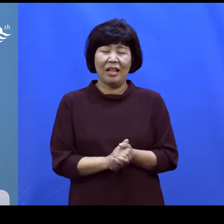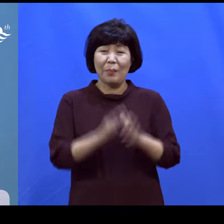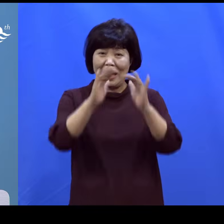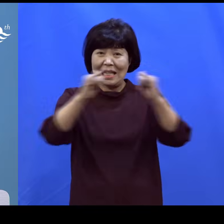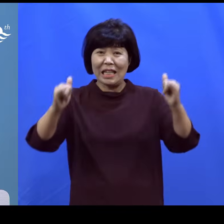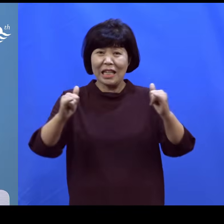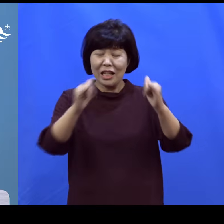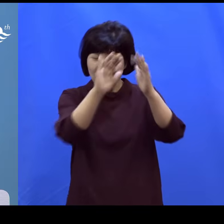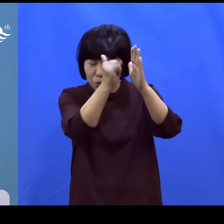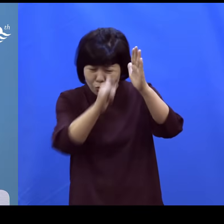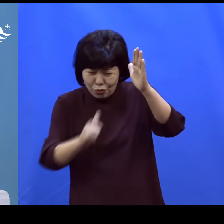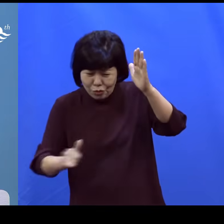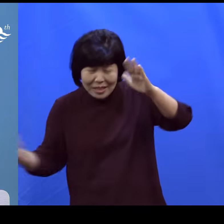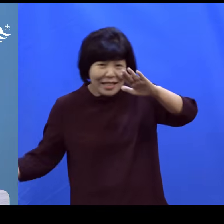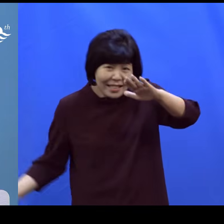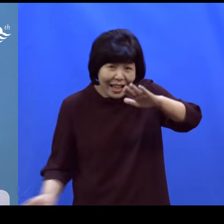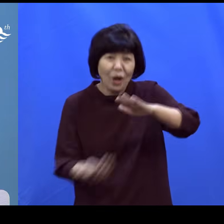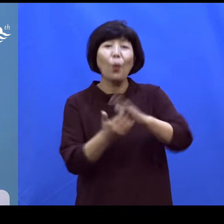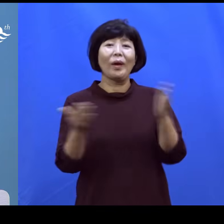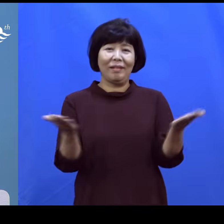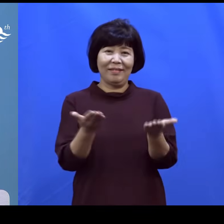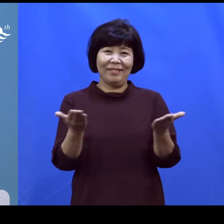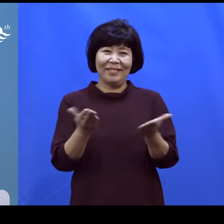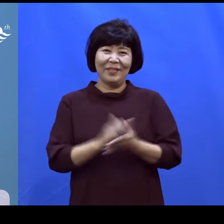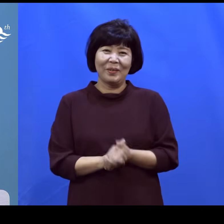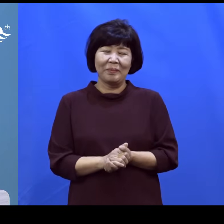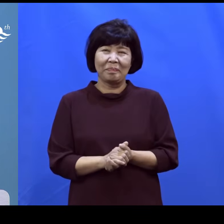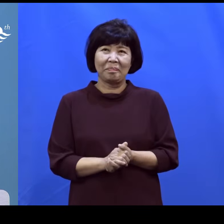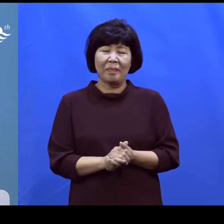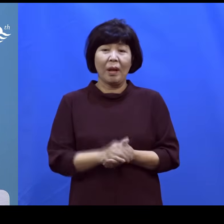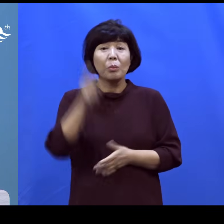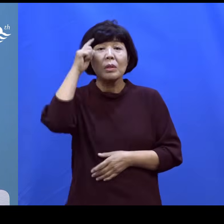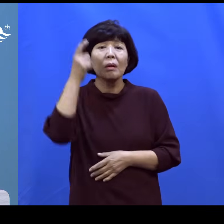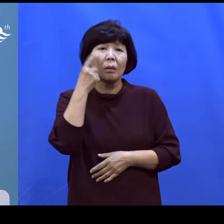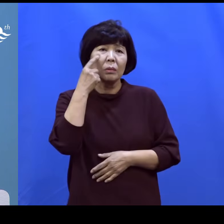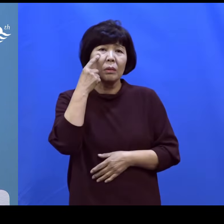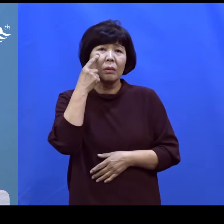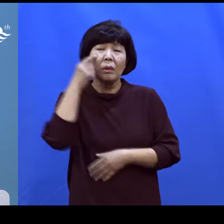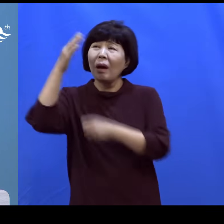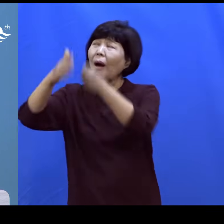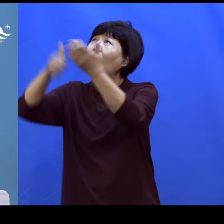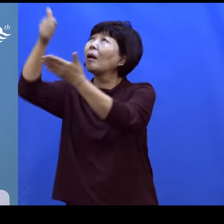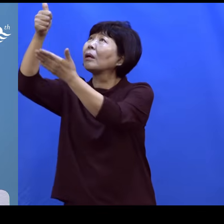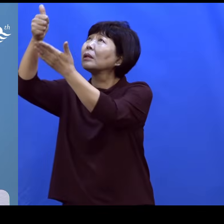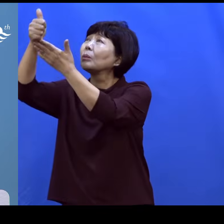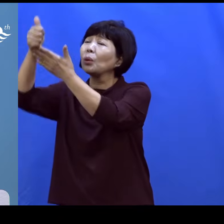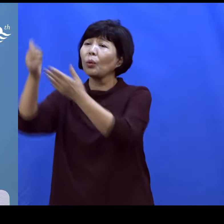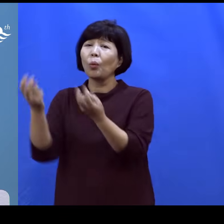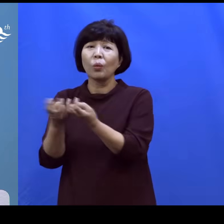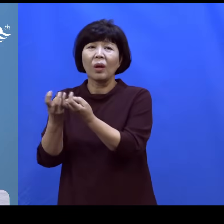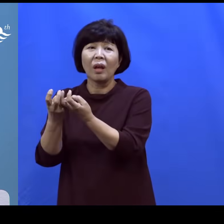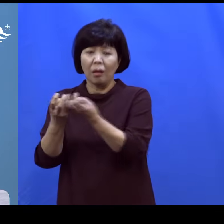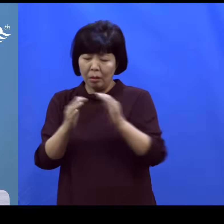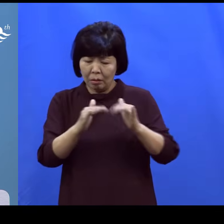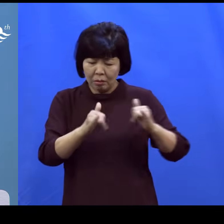사건 중에 하나가 아니겠습니까? 여러분 한번 생각해 보세요. 하나님이 인간이 되셨다. 이해가 되세요?